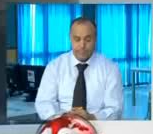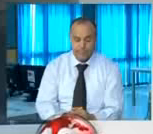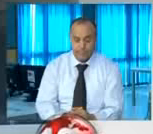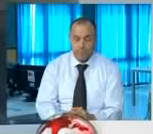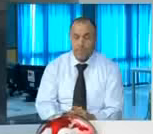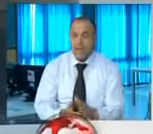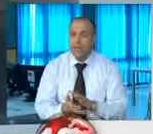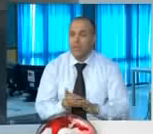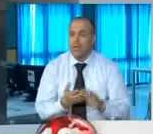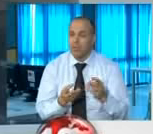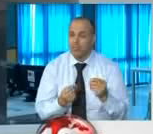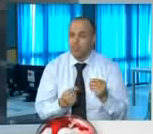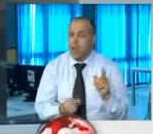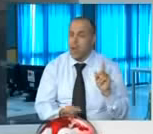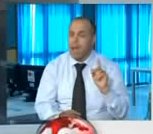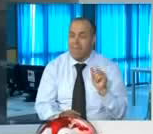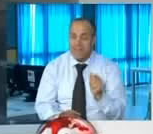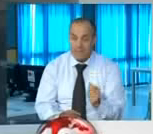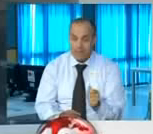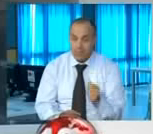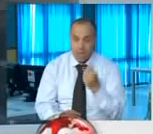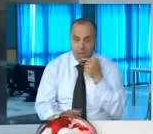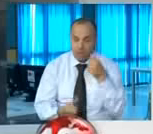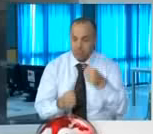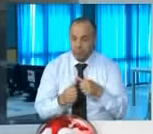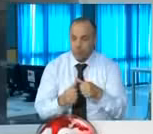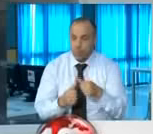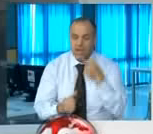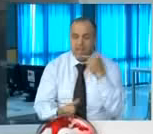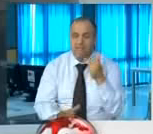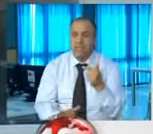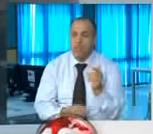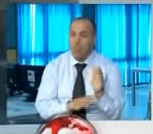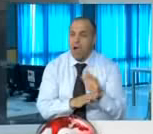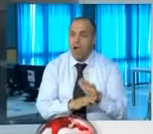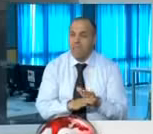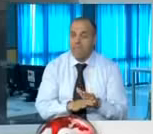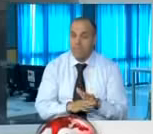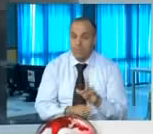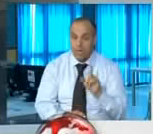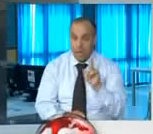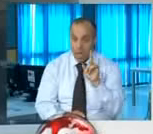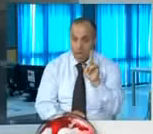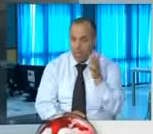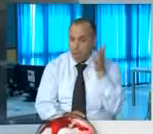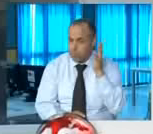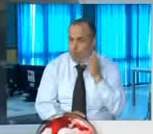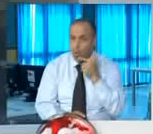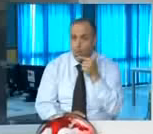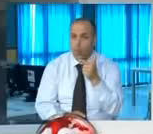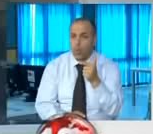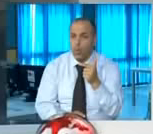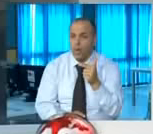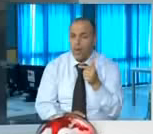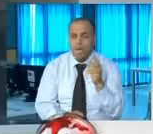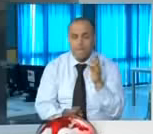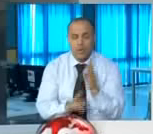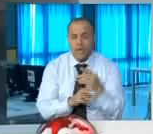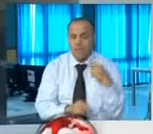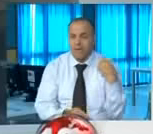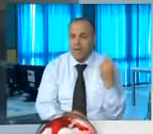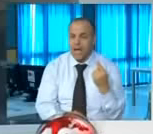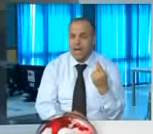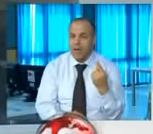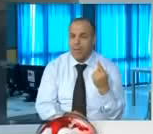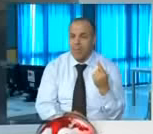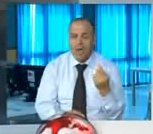التراث المادي واللامادي إحياؤه وكيفية المحافظة عليه هو ما وقع التطرق إليه في الملتقى الدولي حول